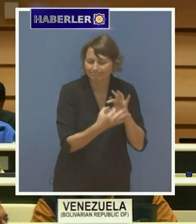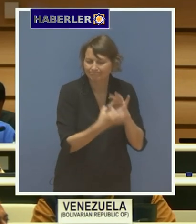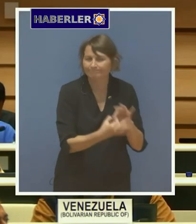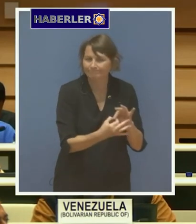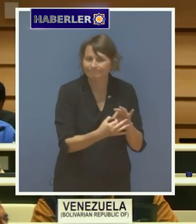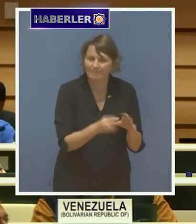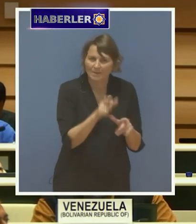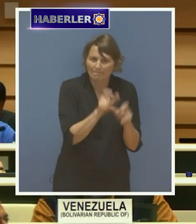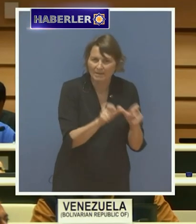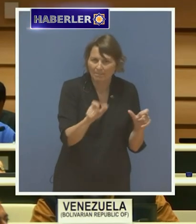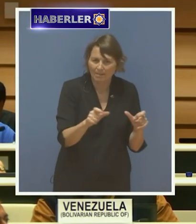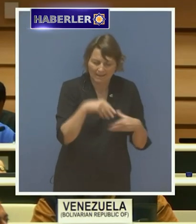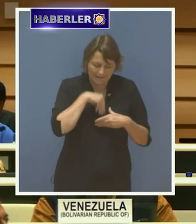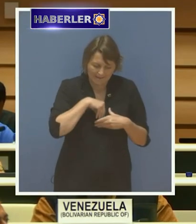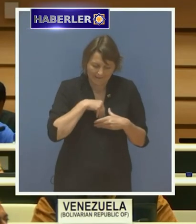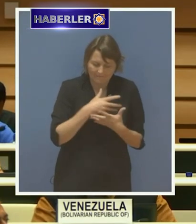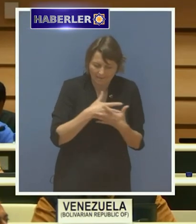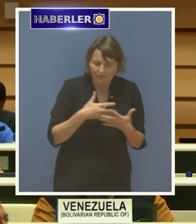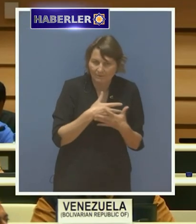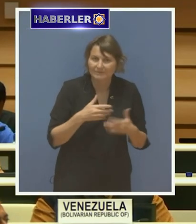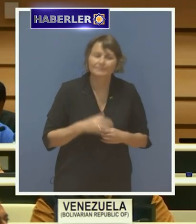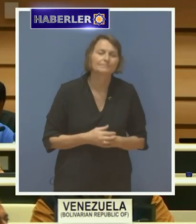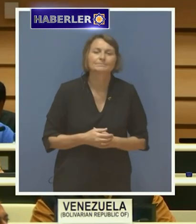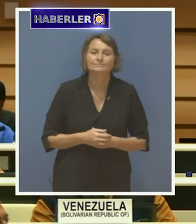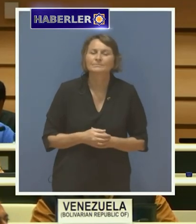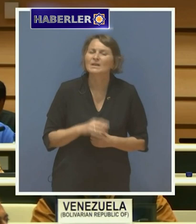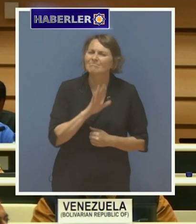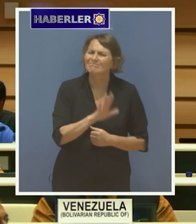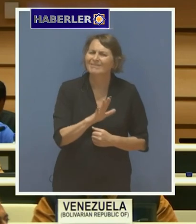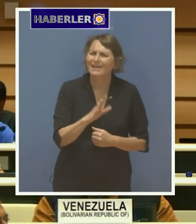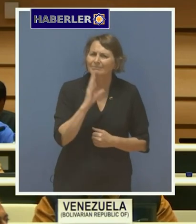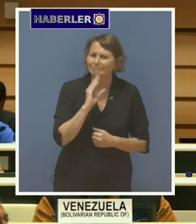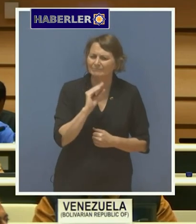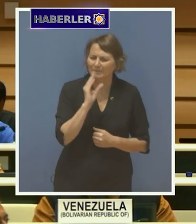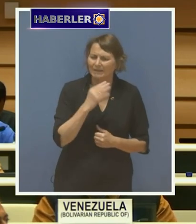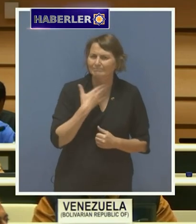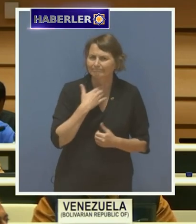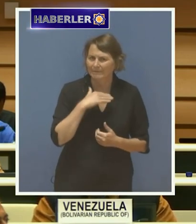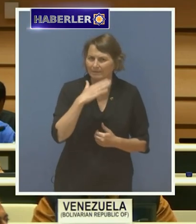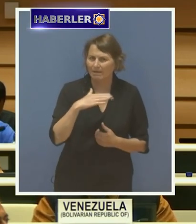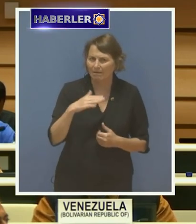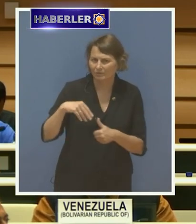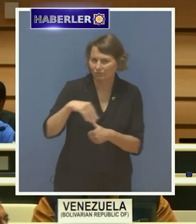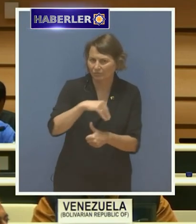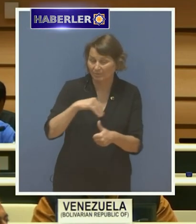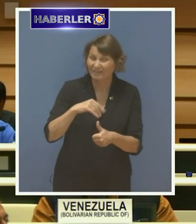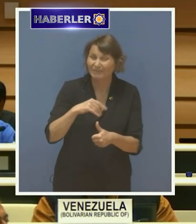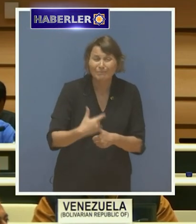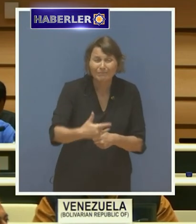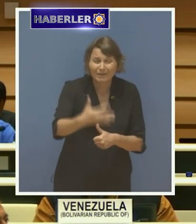işgali plana göre yok edilirken nasıl davranmalıyız? Soykırımın, Arminosid'in dilin yok